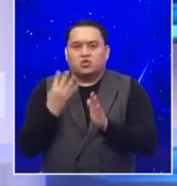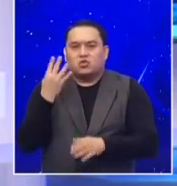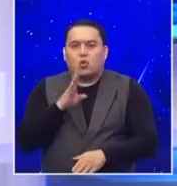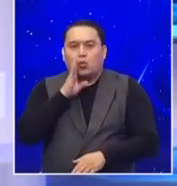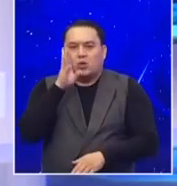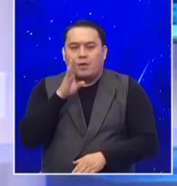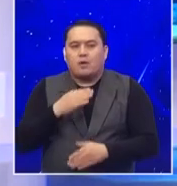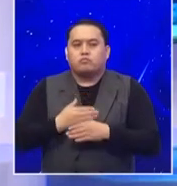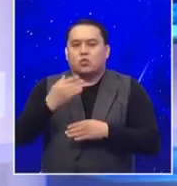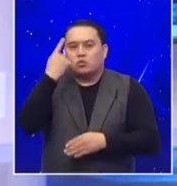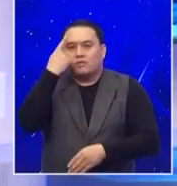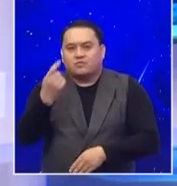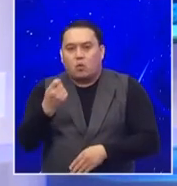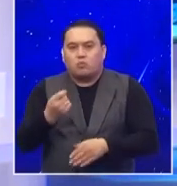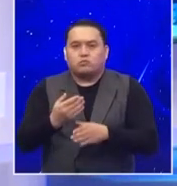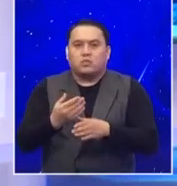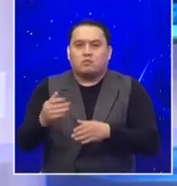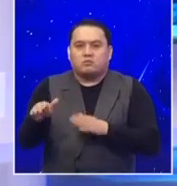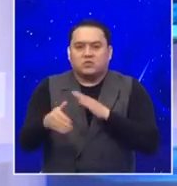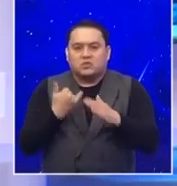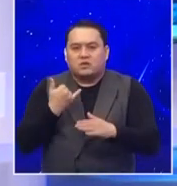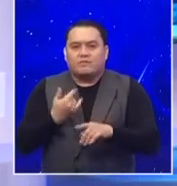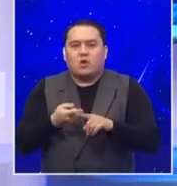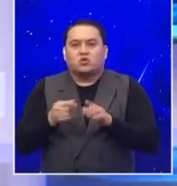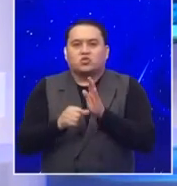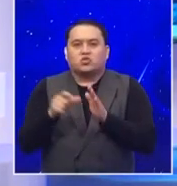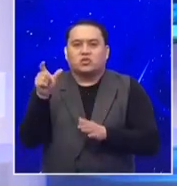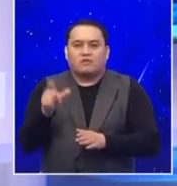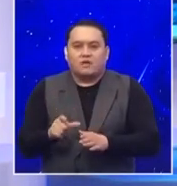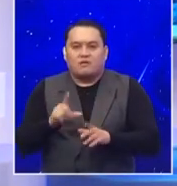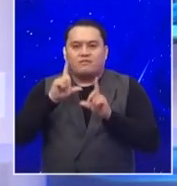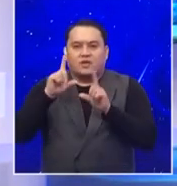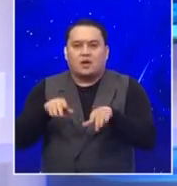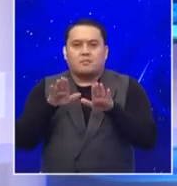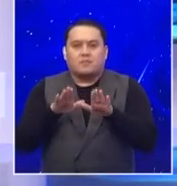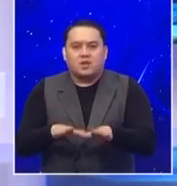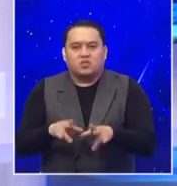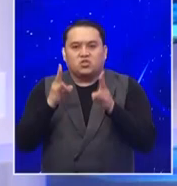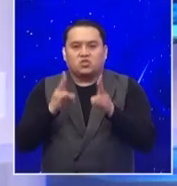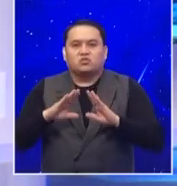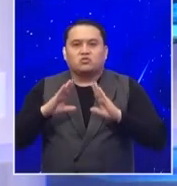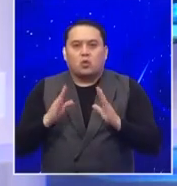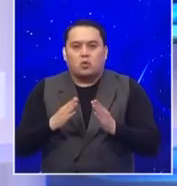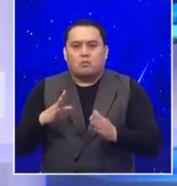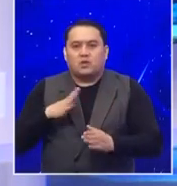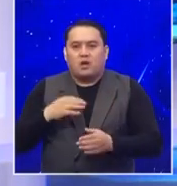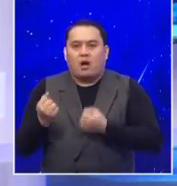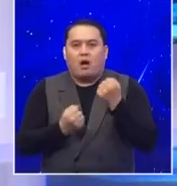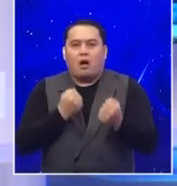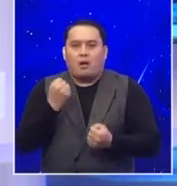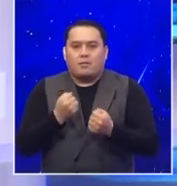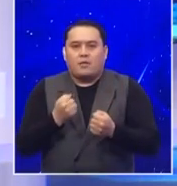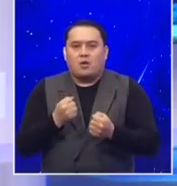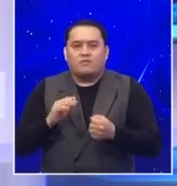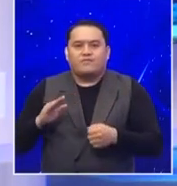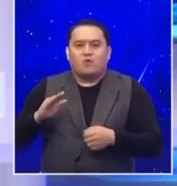утра. После получения сигнала СОС оперативная группа в составе 6 человек выехала на место происшествия. Как оказалось, автомобиль при